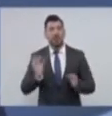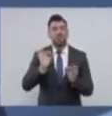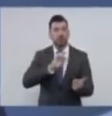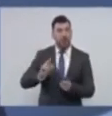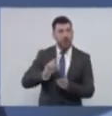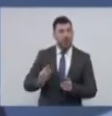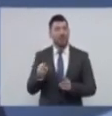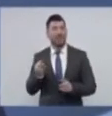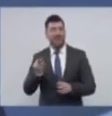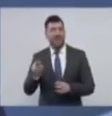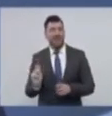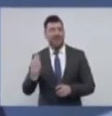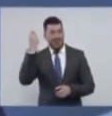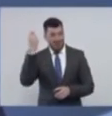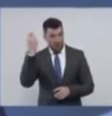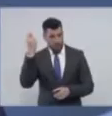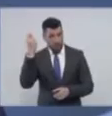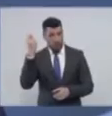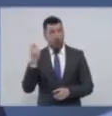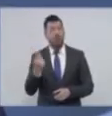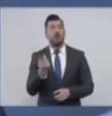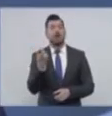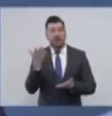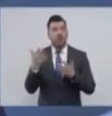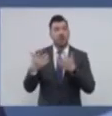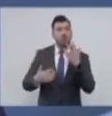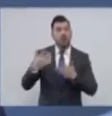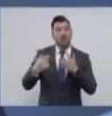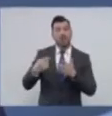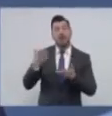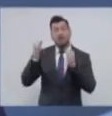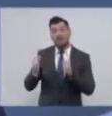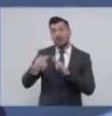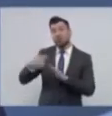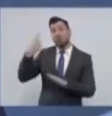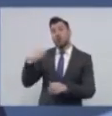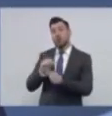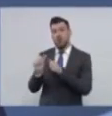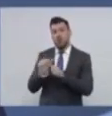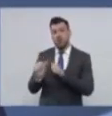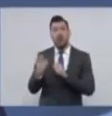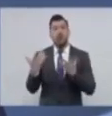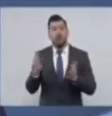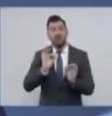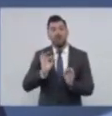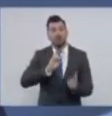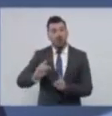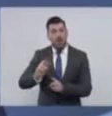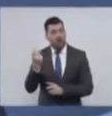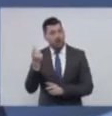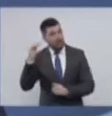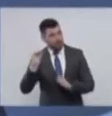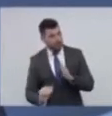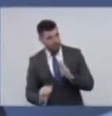συνολικού ύψους 1,1 δισεκατομμύριο ερώ τα μέτρα για νοικοκυριά επιχειρήσεις αγρότες εξειδίκευσε οι